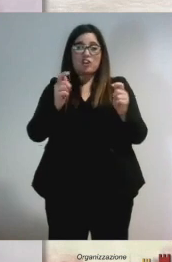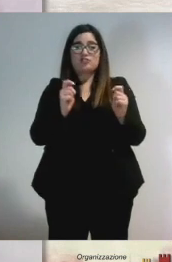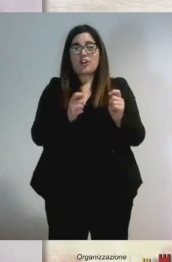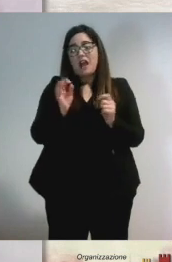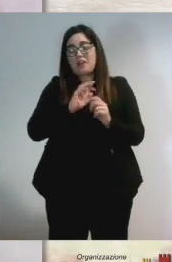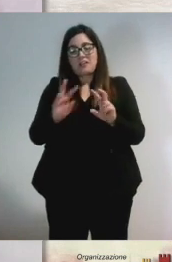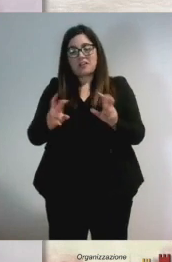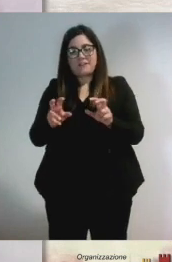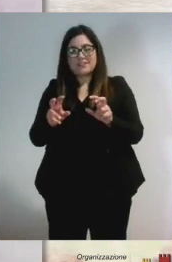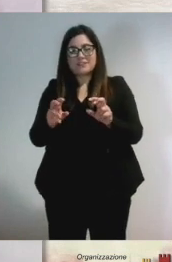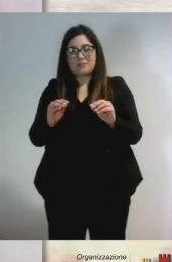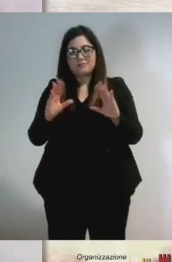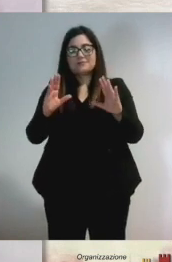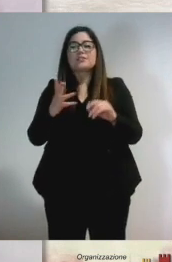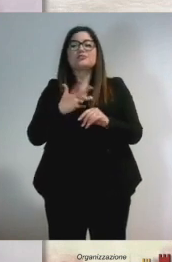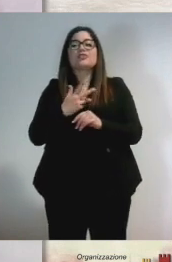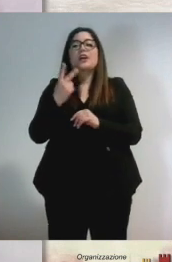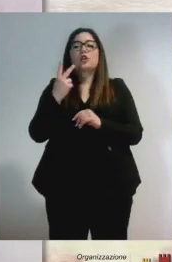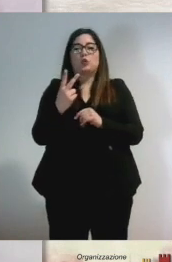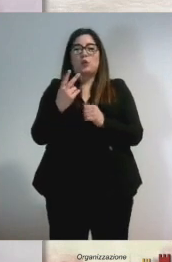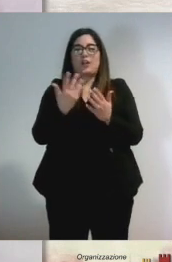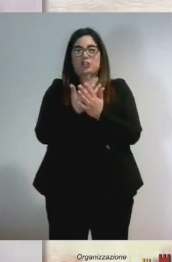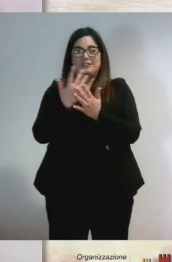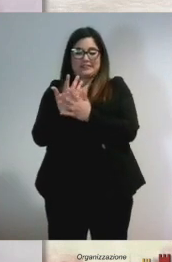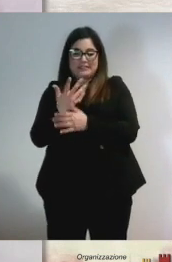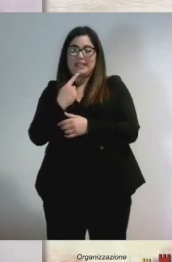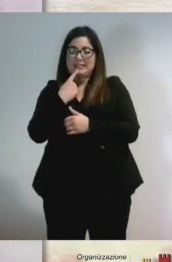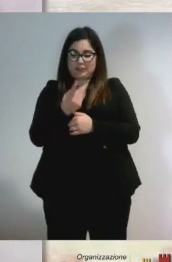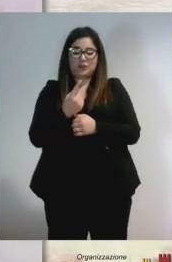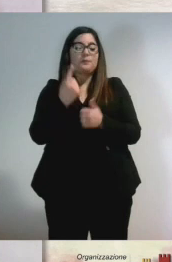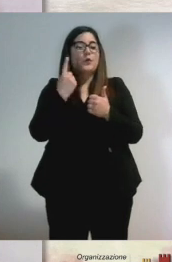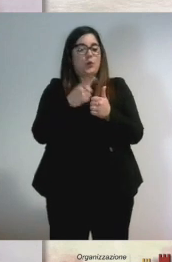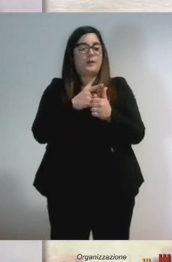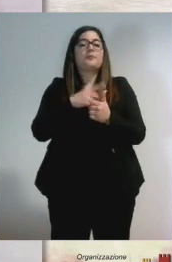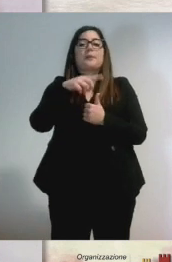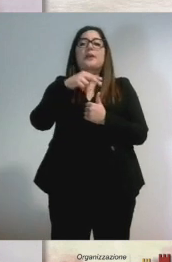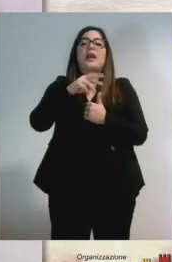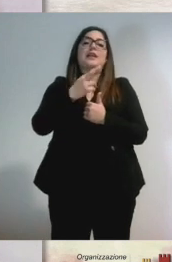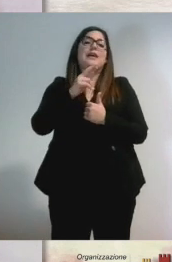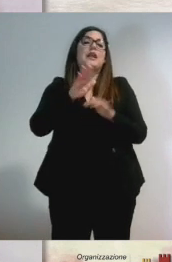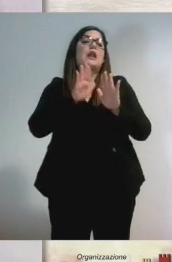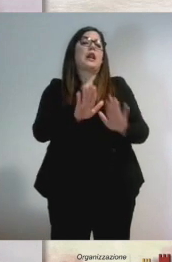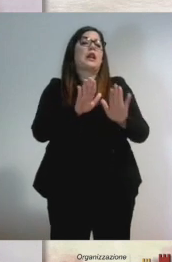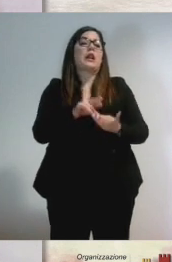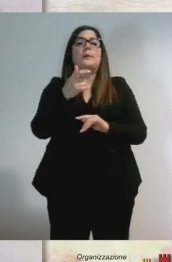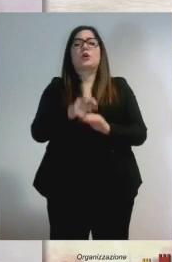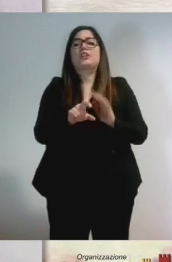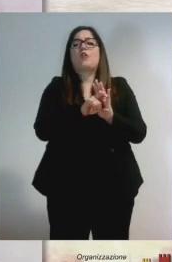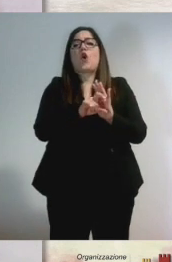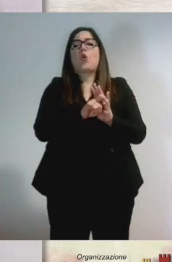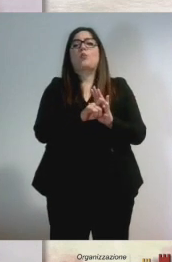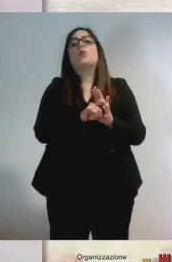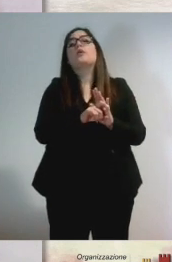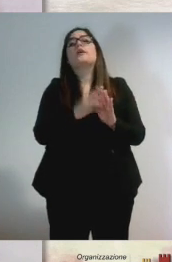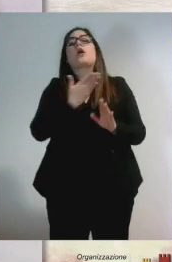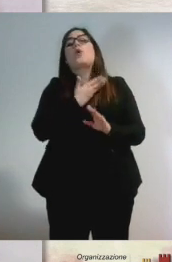vengono due notizie una che dice che il PNR recitato per colpa dei comuni e l'altro l'altra notizia è che